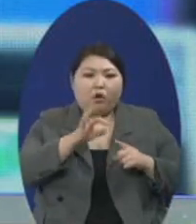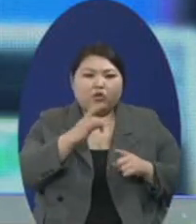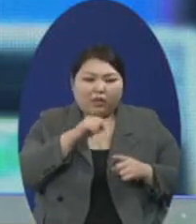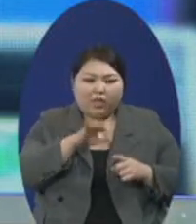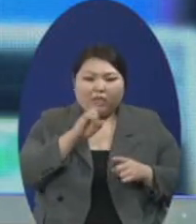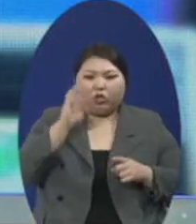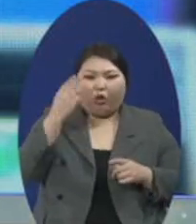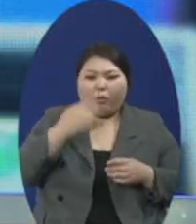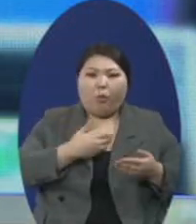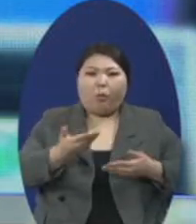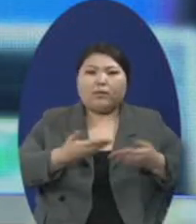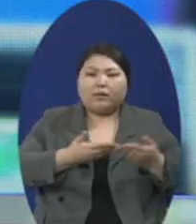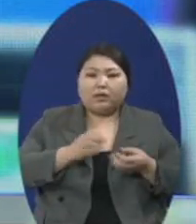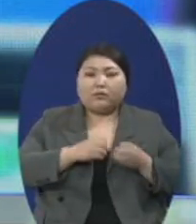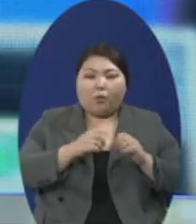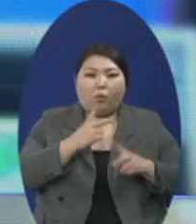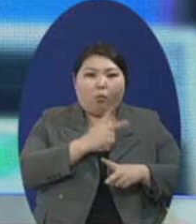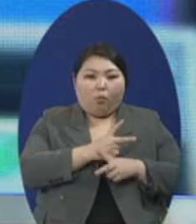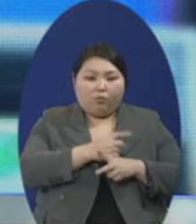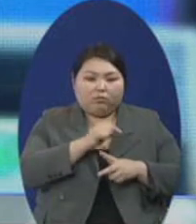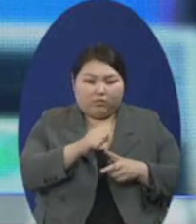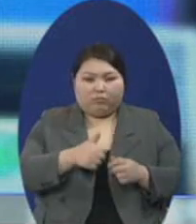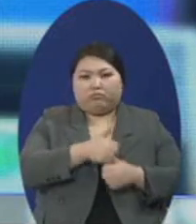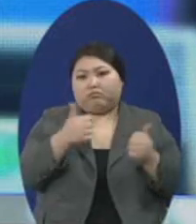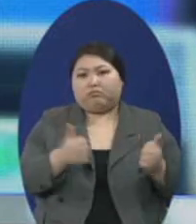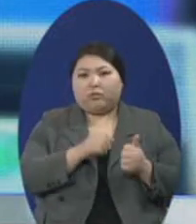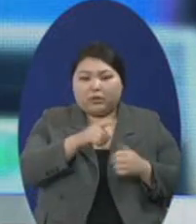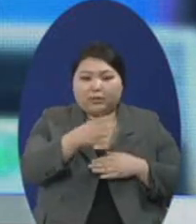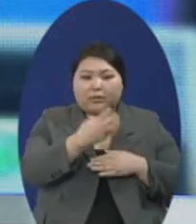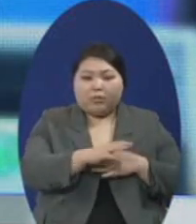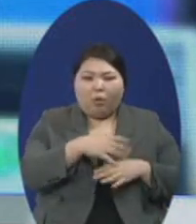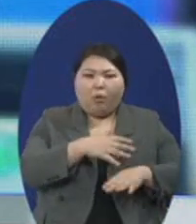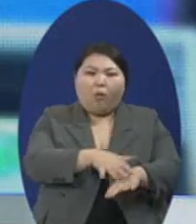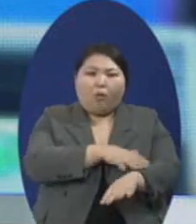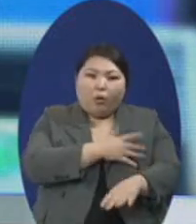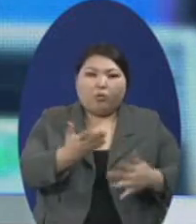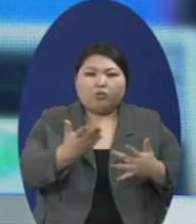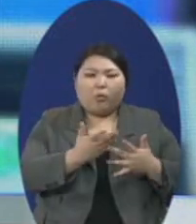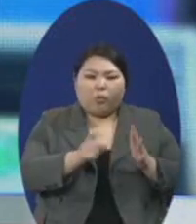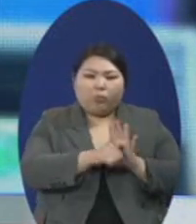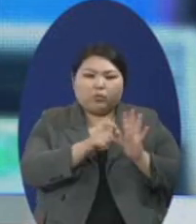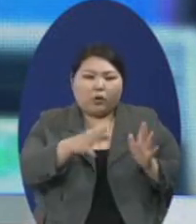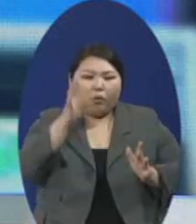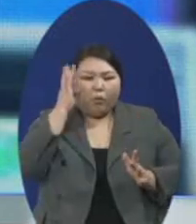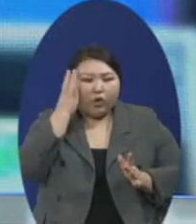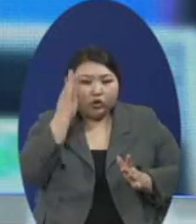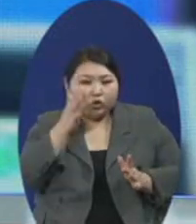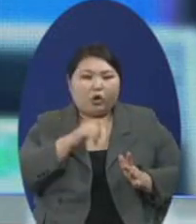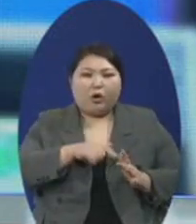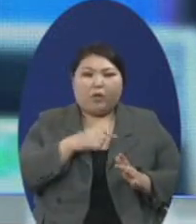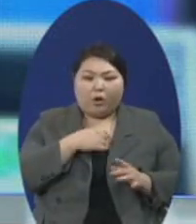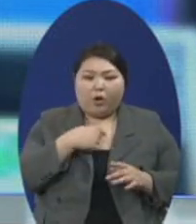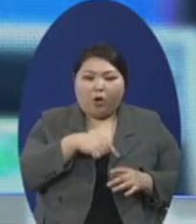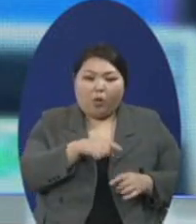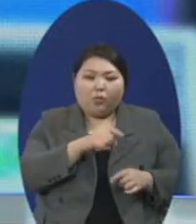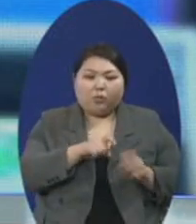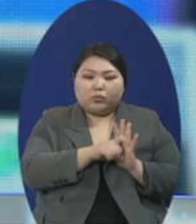худалдааг явуулах боломж хуулийн хүрээнд бийлсэн. Салбарын урд талын дунд хугацаанд баримтлах бодлого ойрын хугацаанд оруулах ажлын